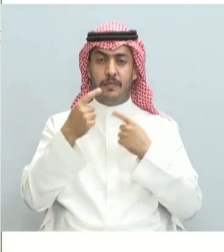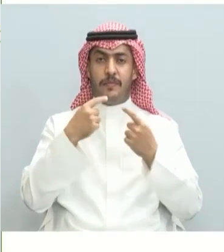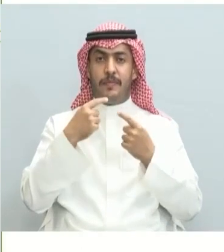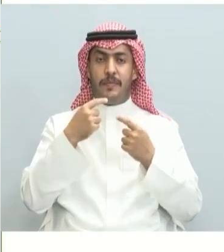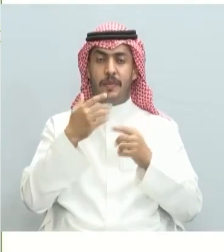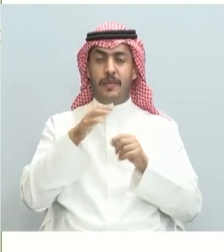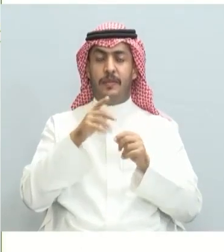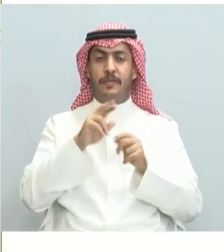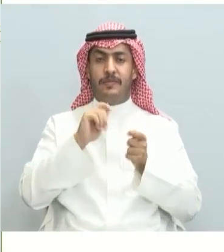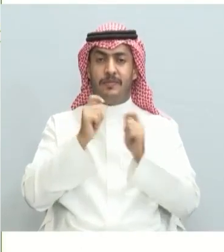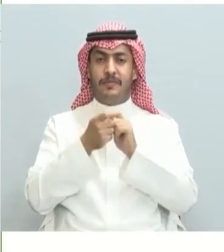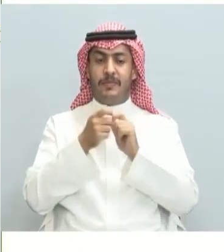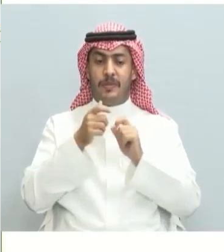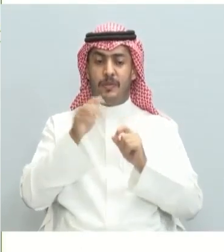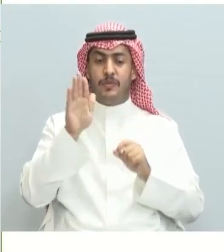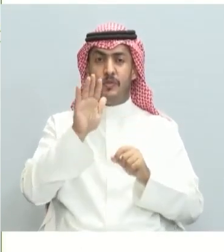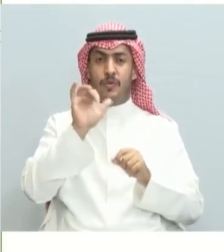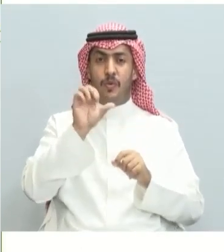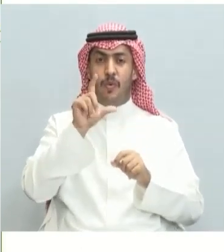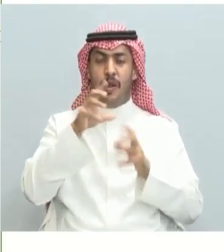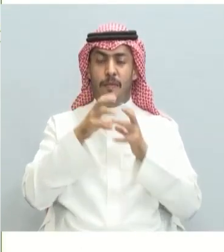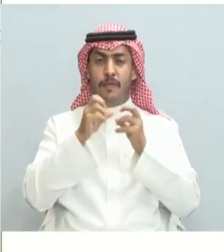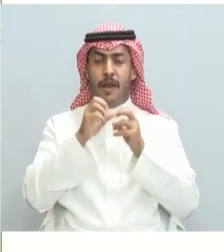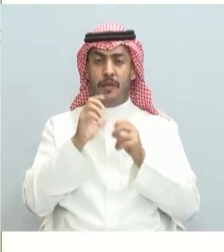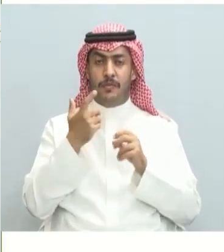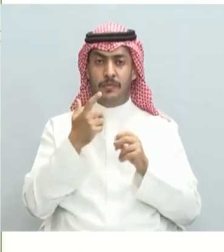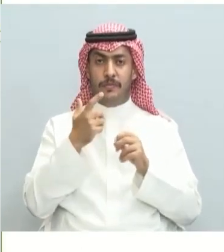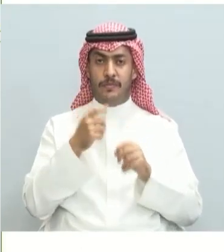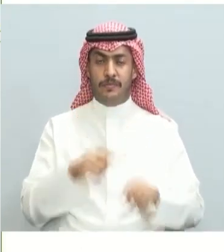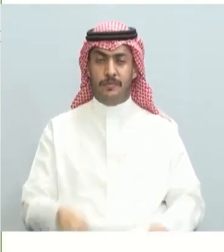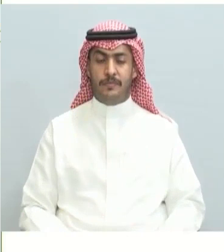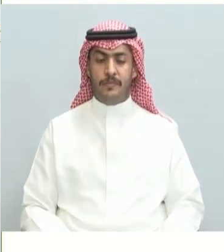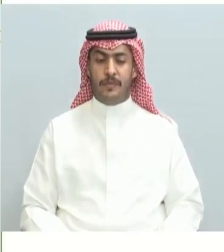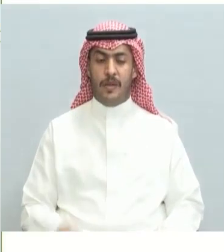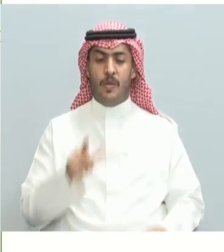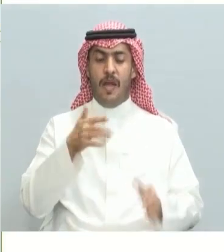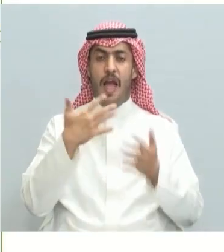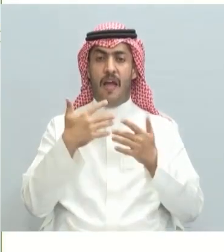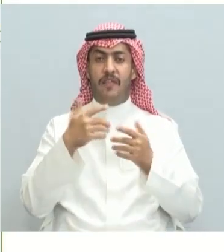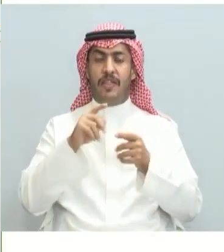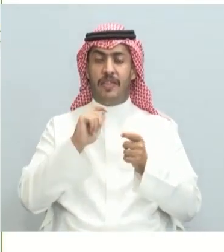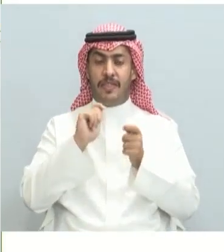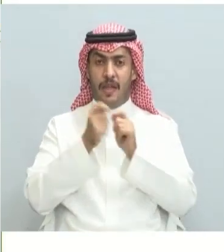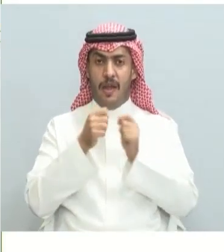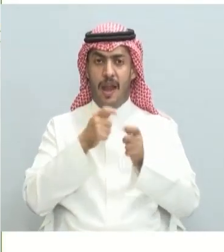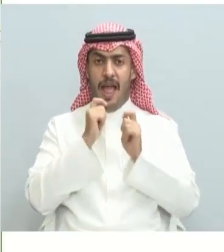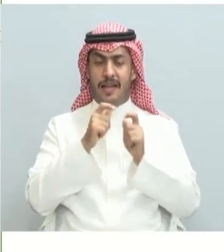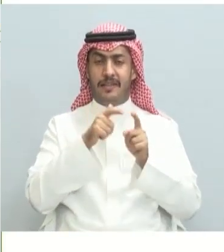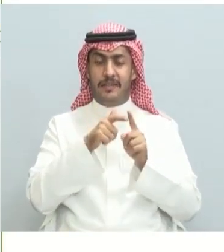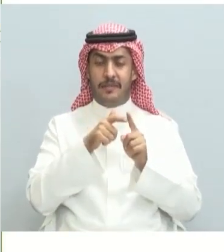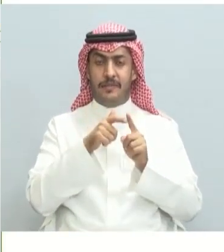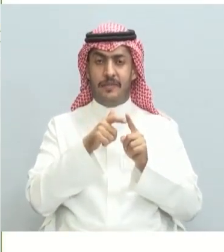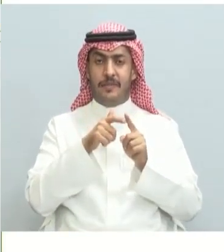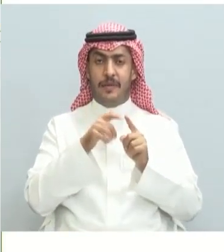والخدمات فيها ماذا نقصد في السيوله قلنا السيوله هي سهوله تحويل الاصل ايا